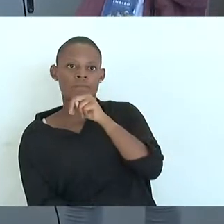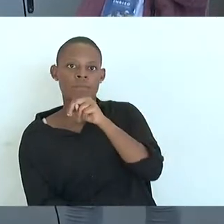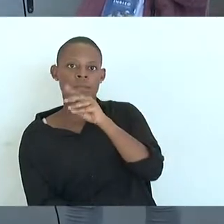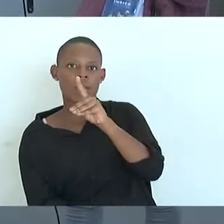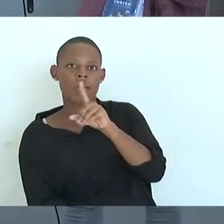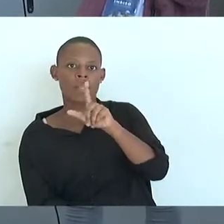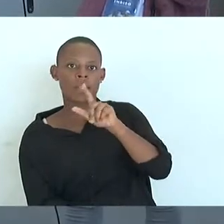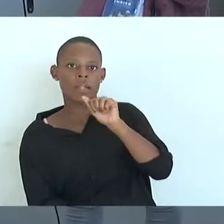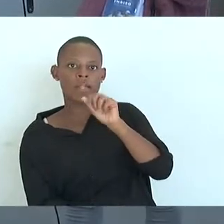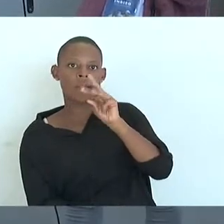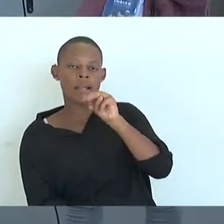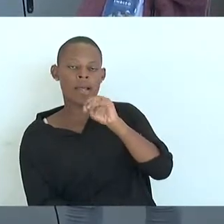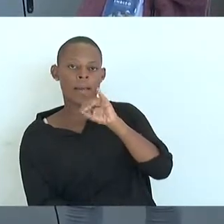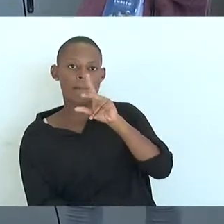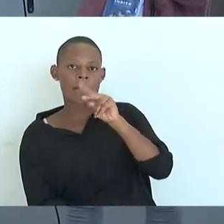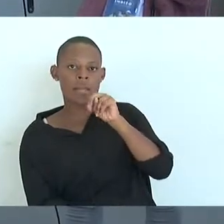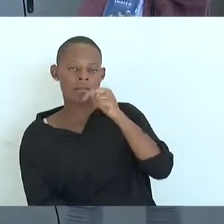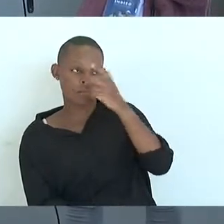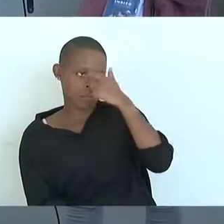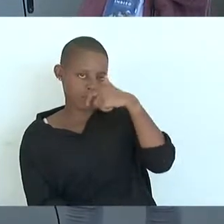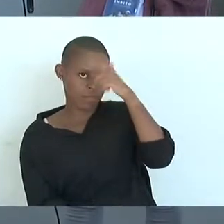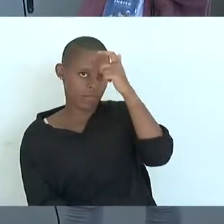Ndiphinde nizothi kwabake Kokstad,